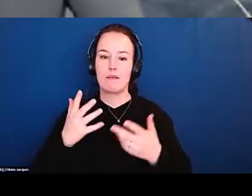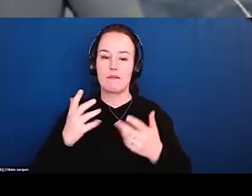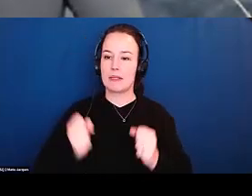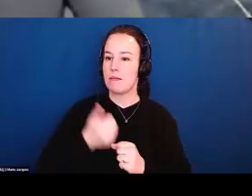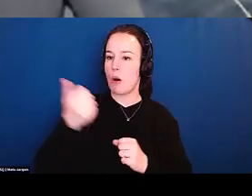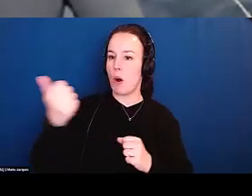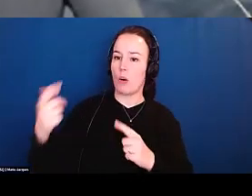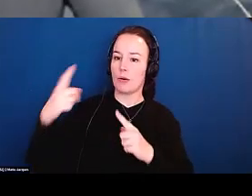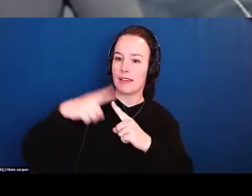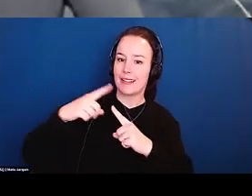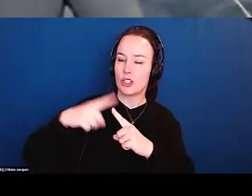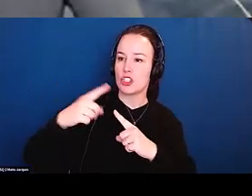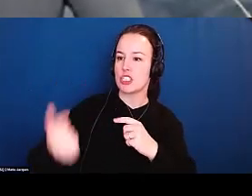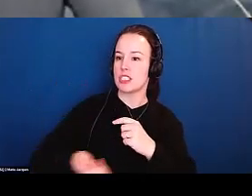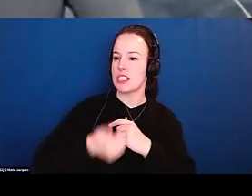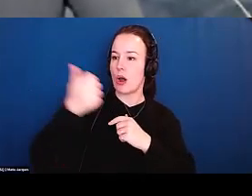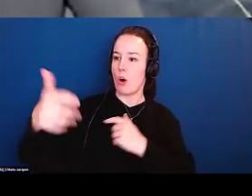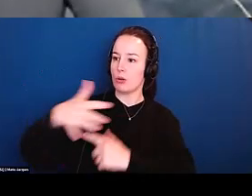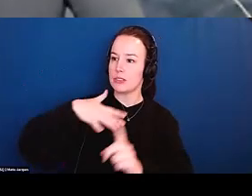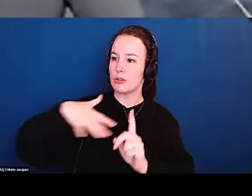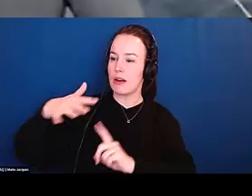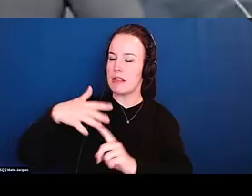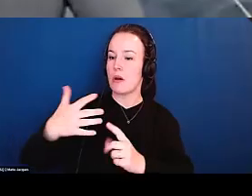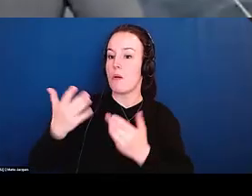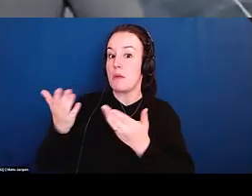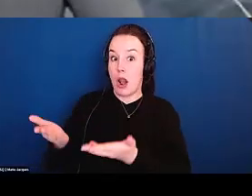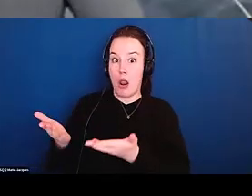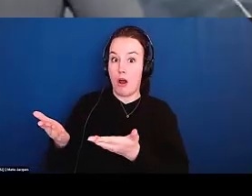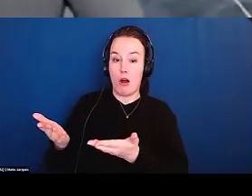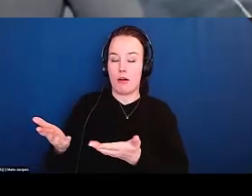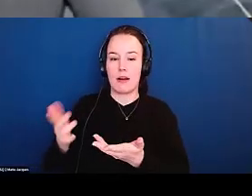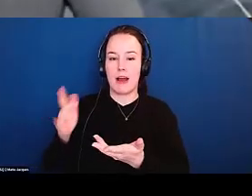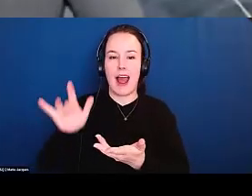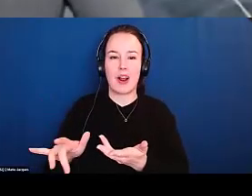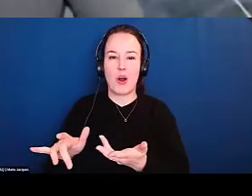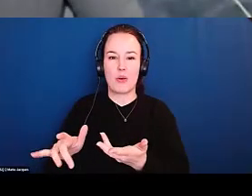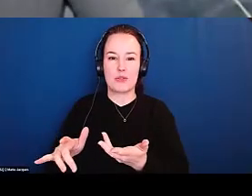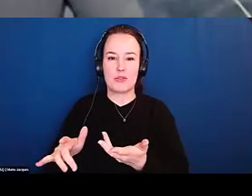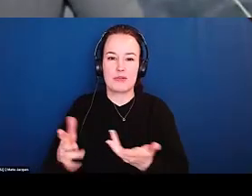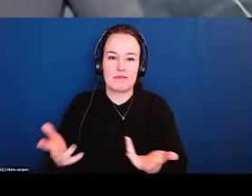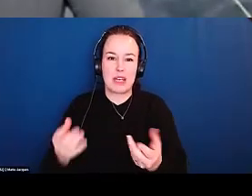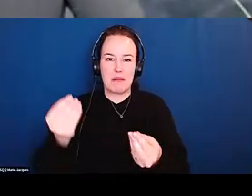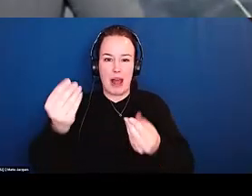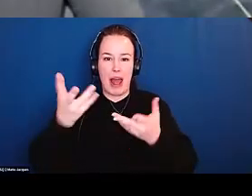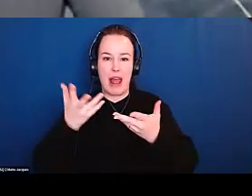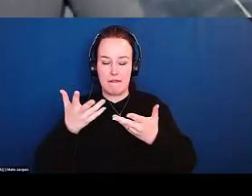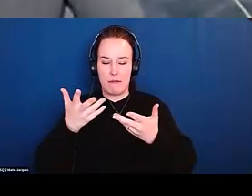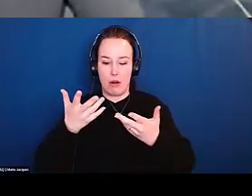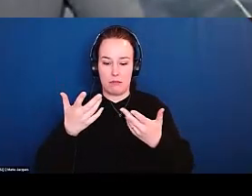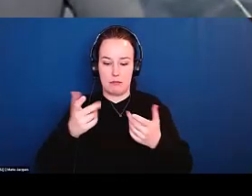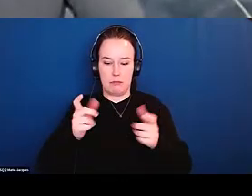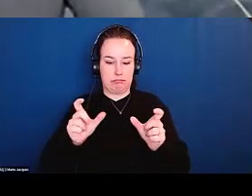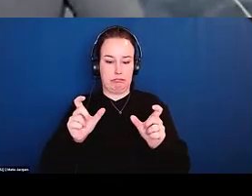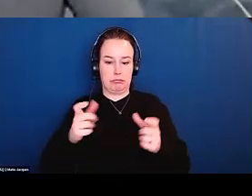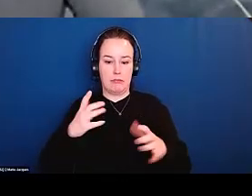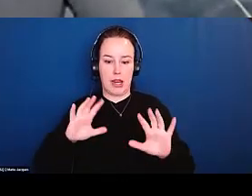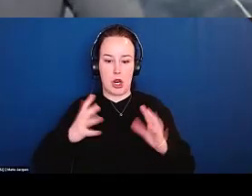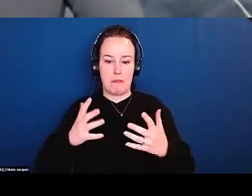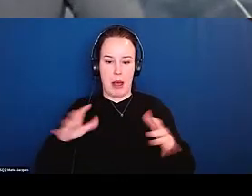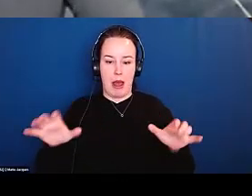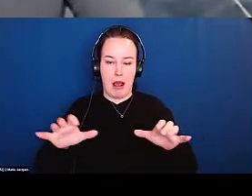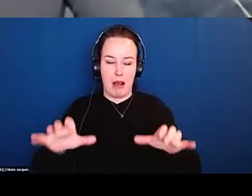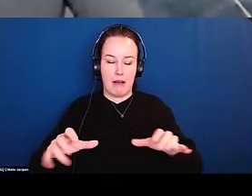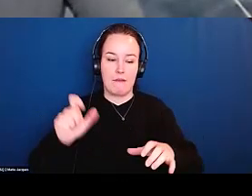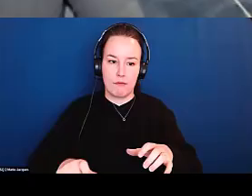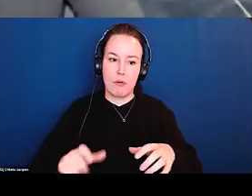un autre outil technologique, un autre contexte. Et peut-être que dans ces cas-là, ils ne savent pas vraiment comment soit recevoir cette information, soit comment agir par rapport à cela.